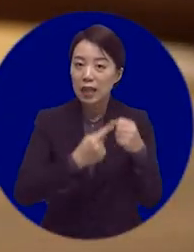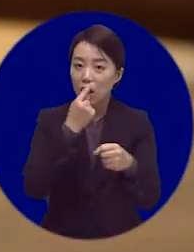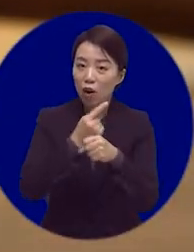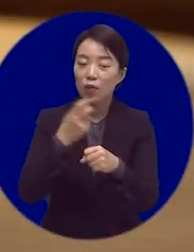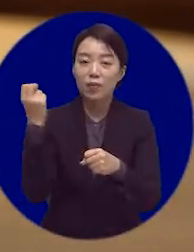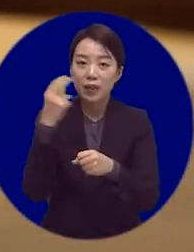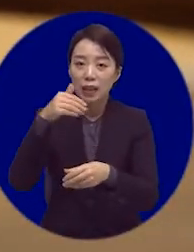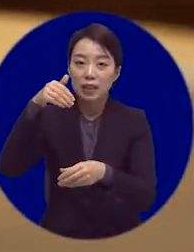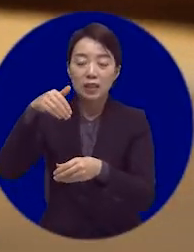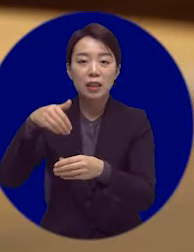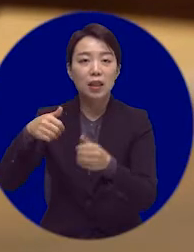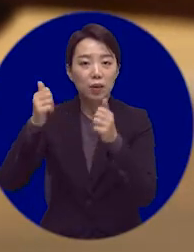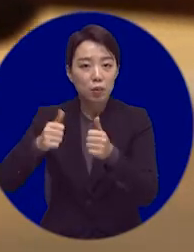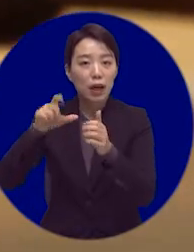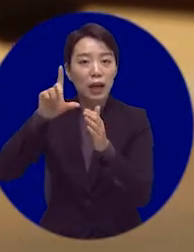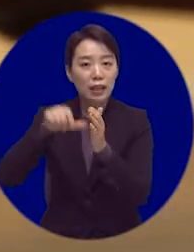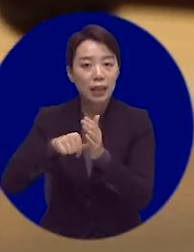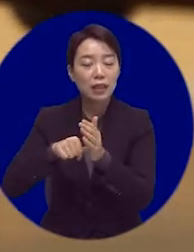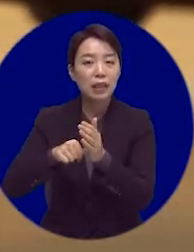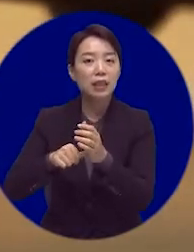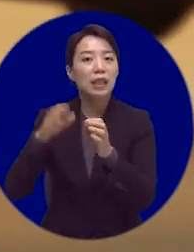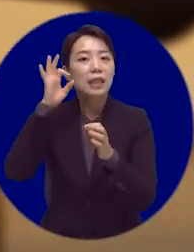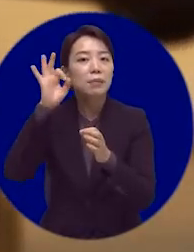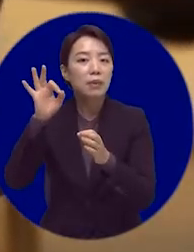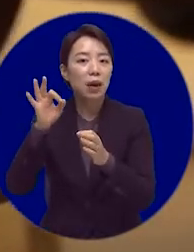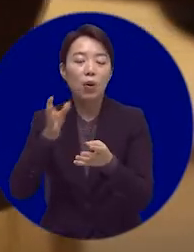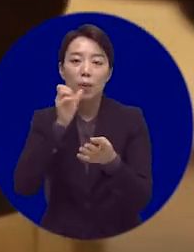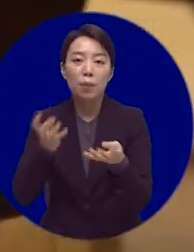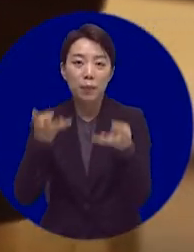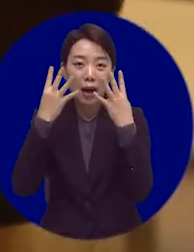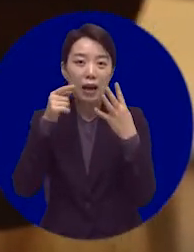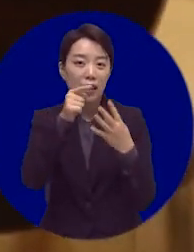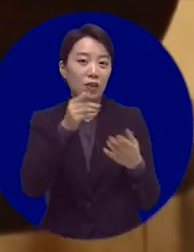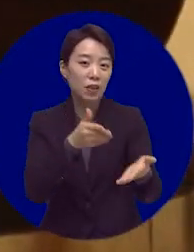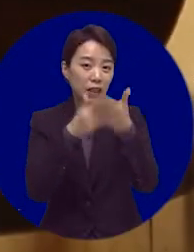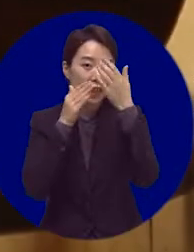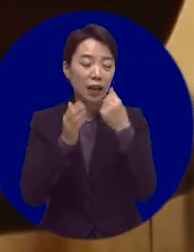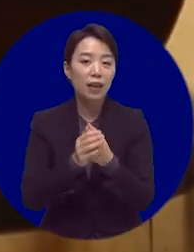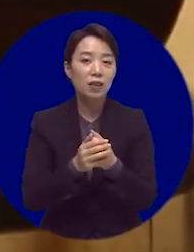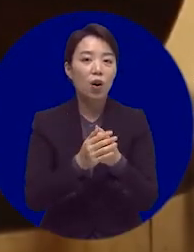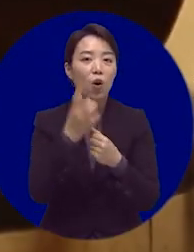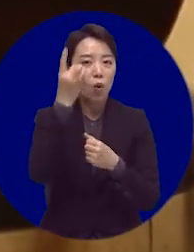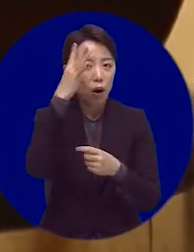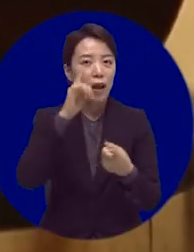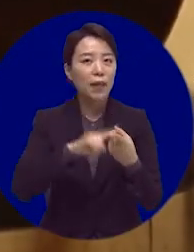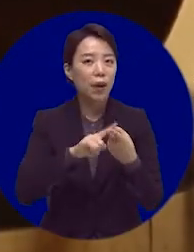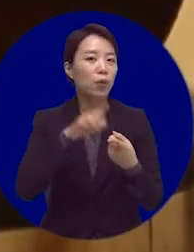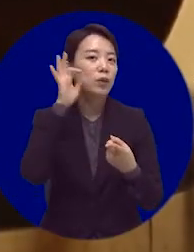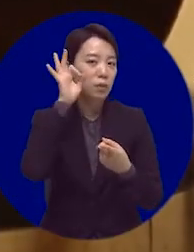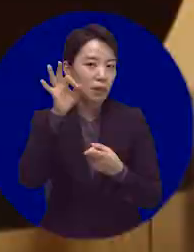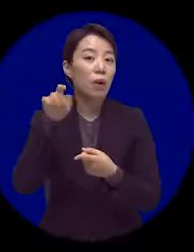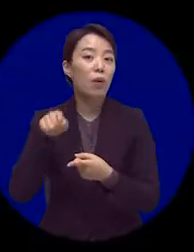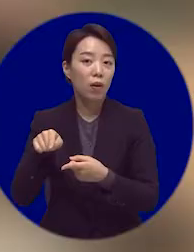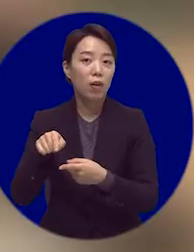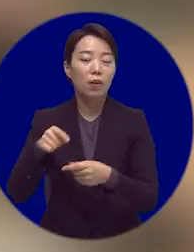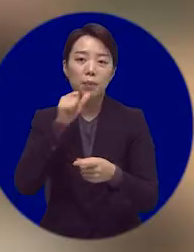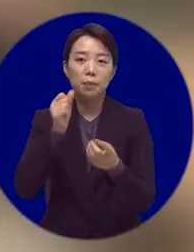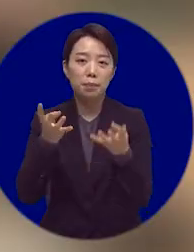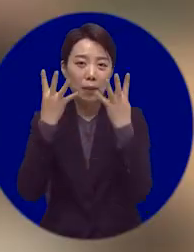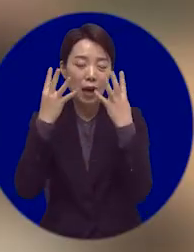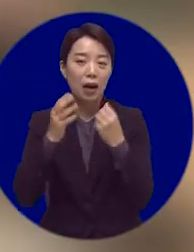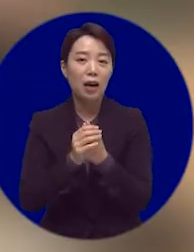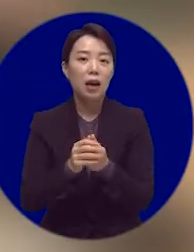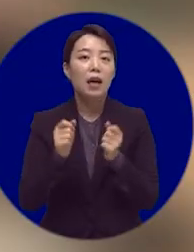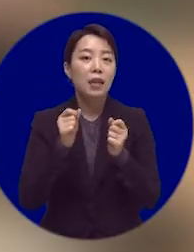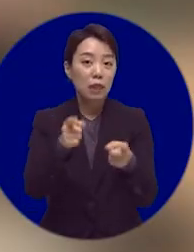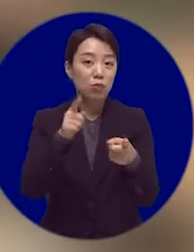징역 10월을 선고했고 대법원은 상고를 기각해 원심 징역 10월을 확정했는데요.